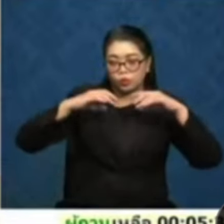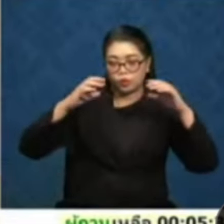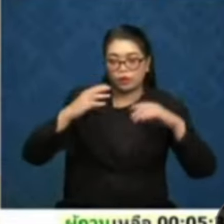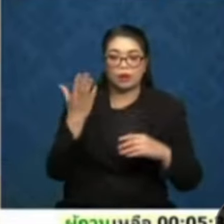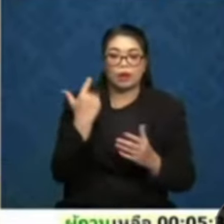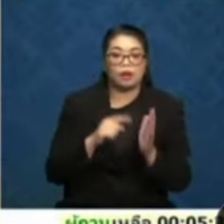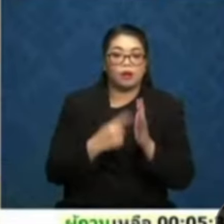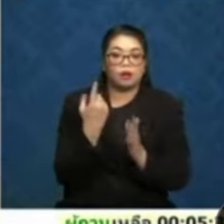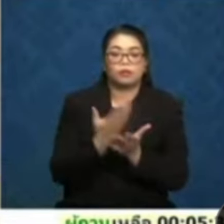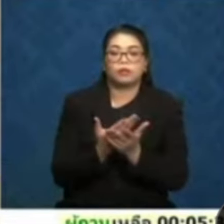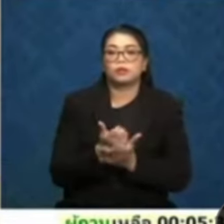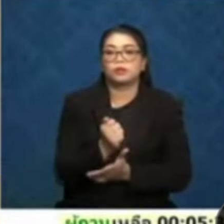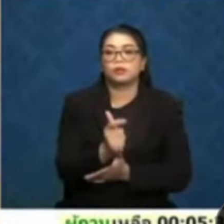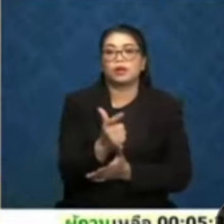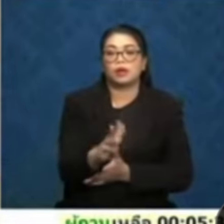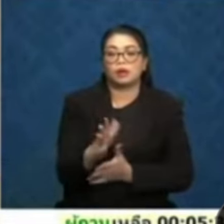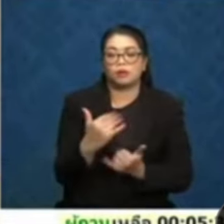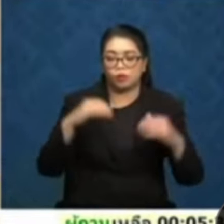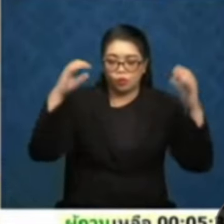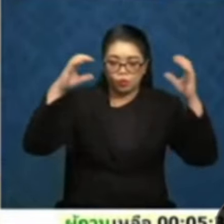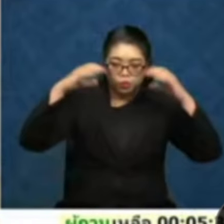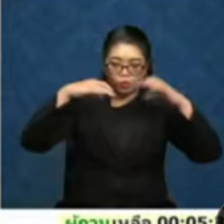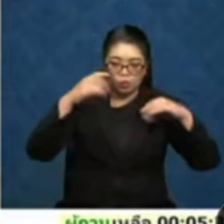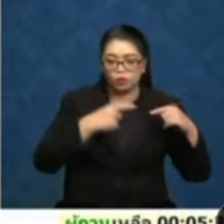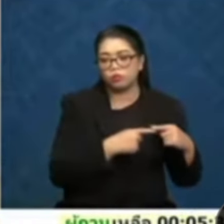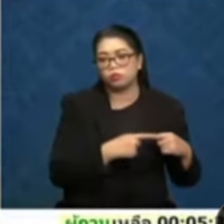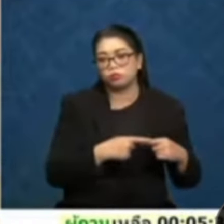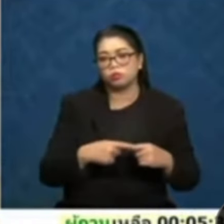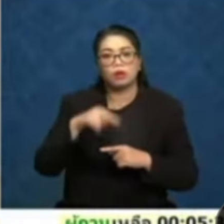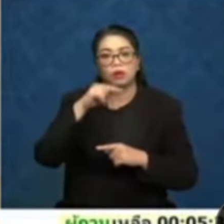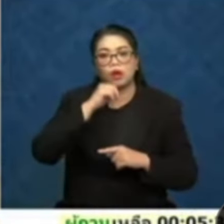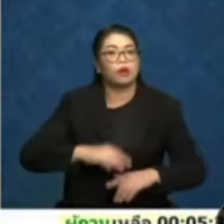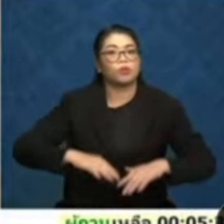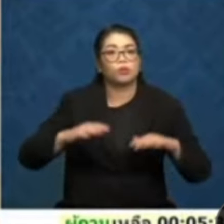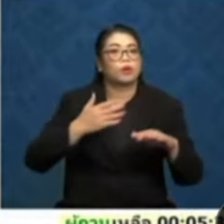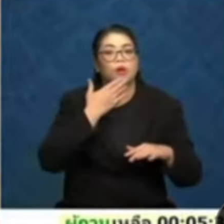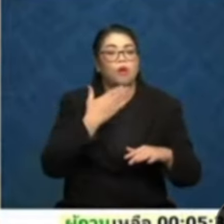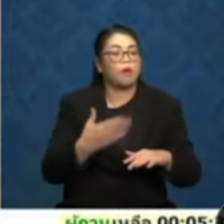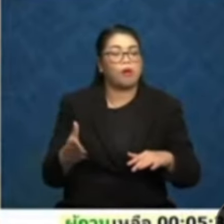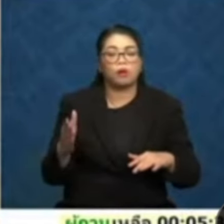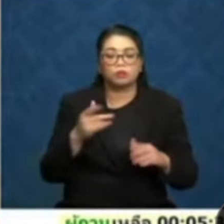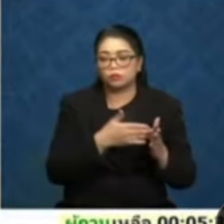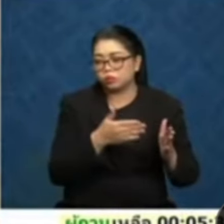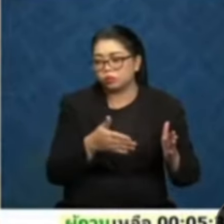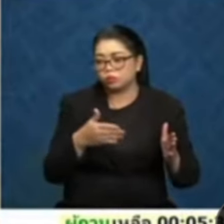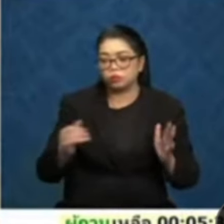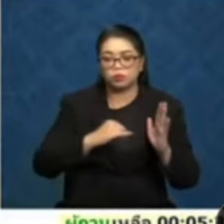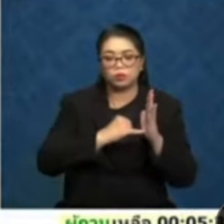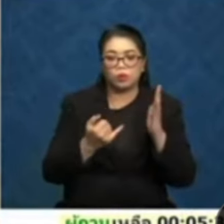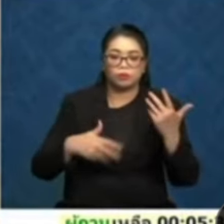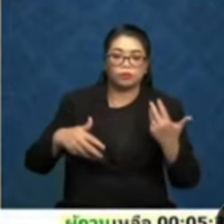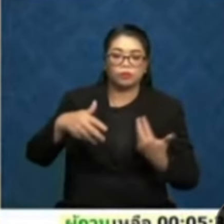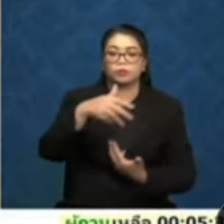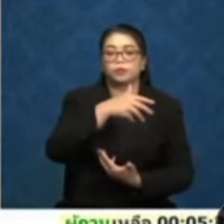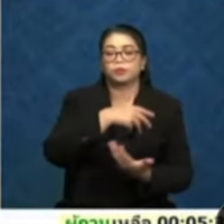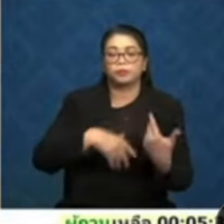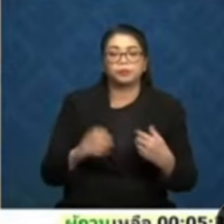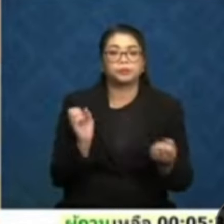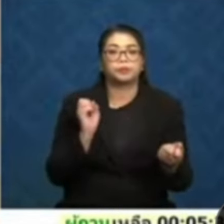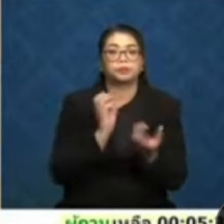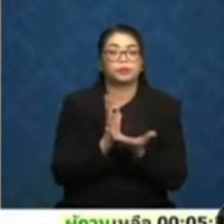ว่าฝนมาอย่างต่อเนื่องในปีนี้นะคะแล้วก็มาอย่างเอ่อแรงแล้วก็เป็นจำนวนมาก